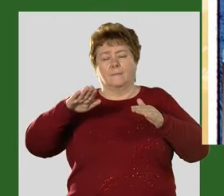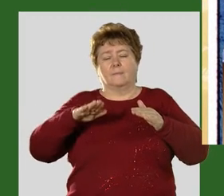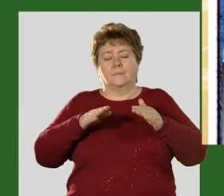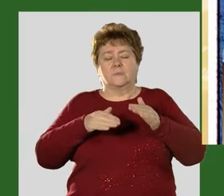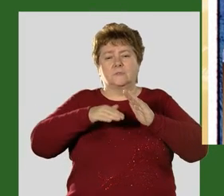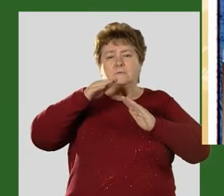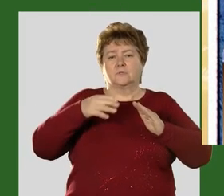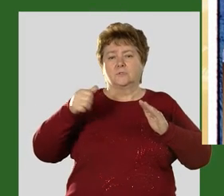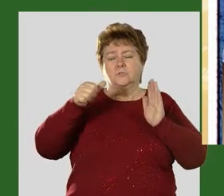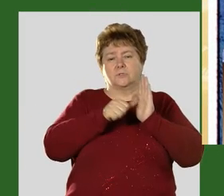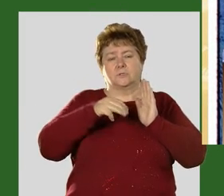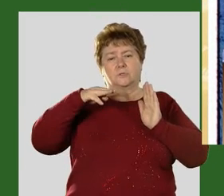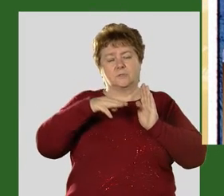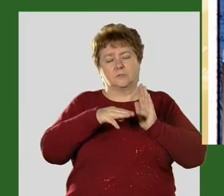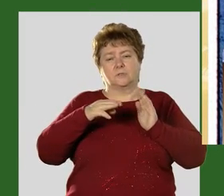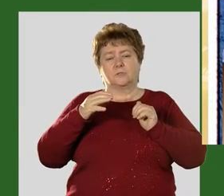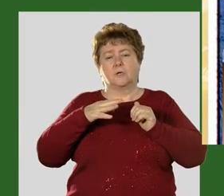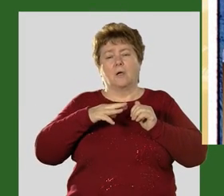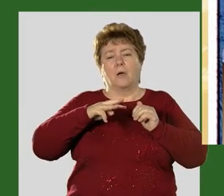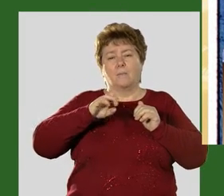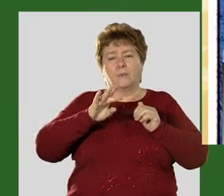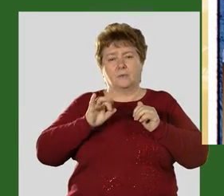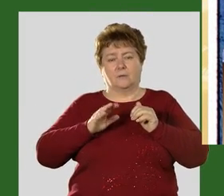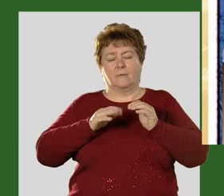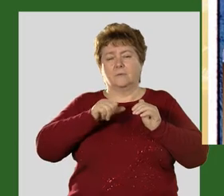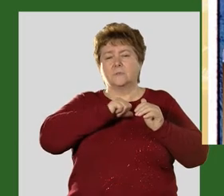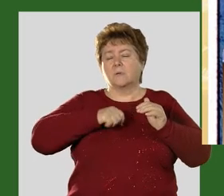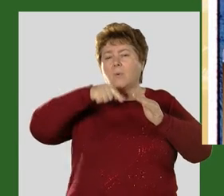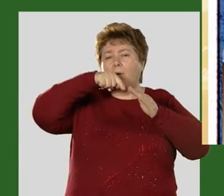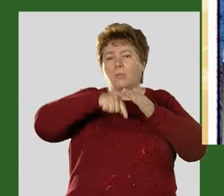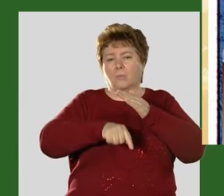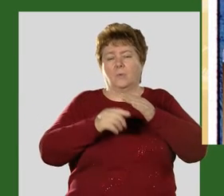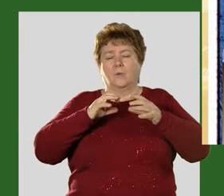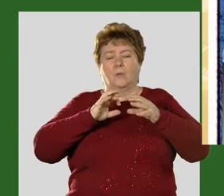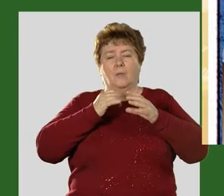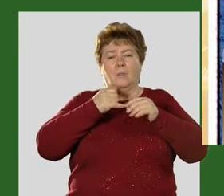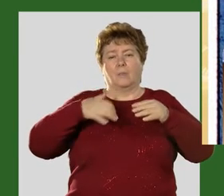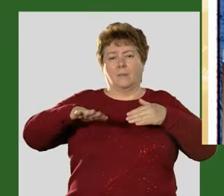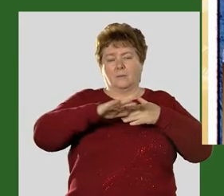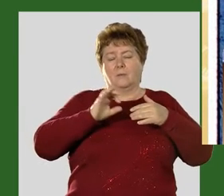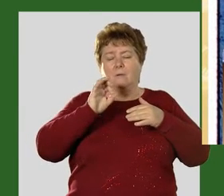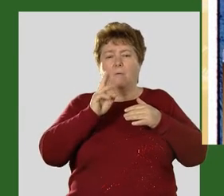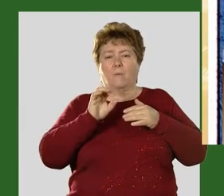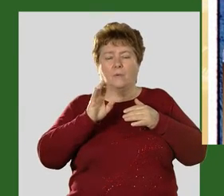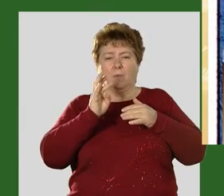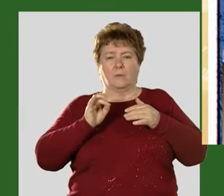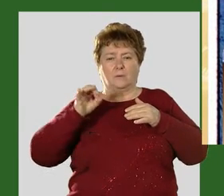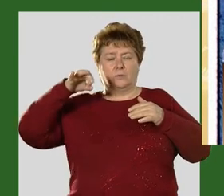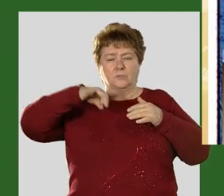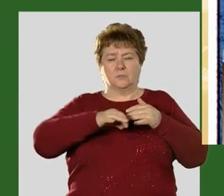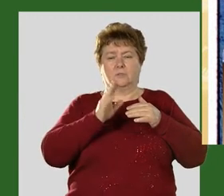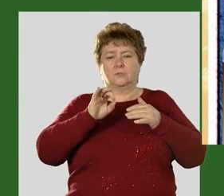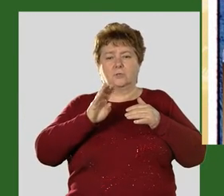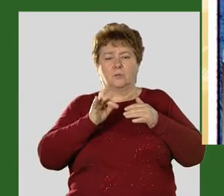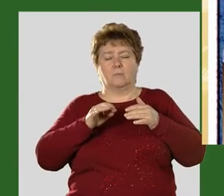свыше 6000 метров. Самый глубокий на Земле океанический желоб –